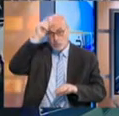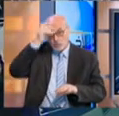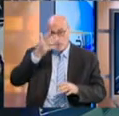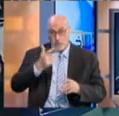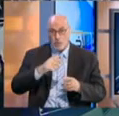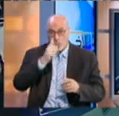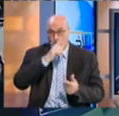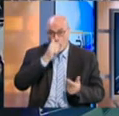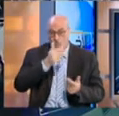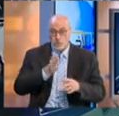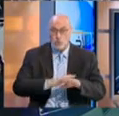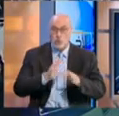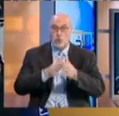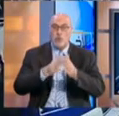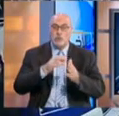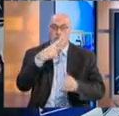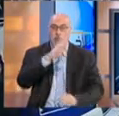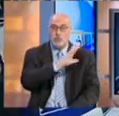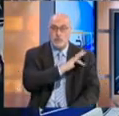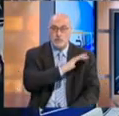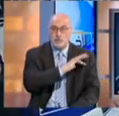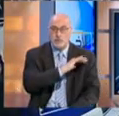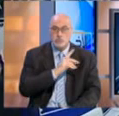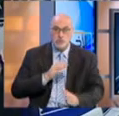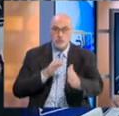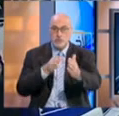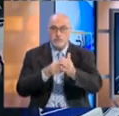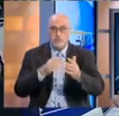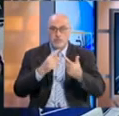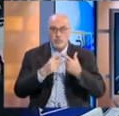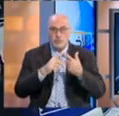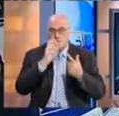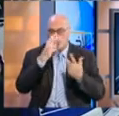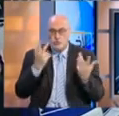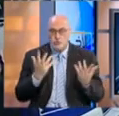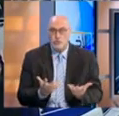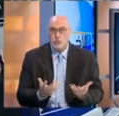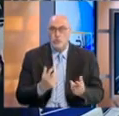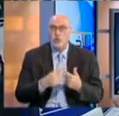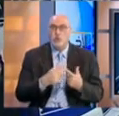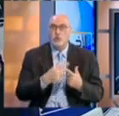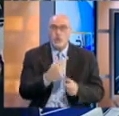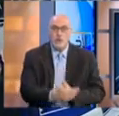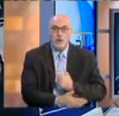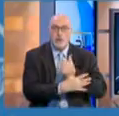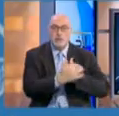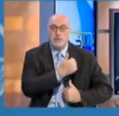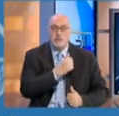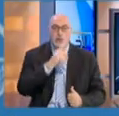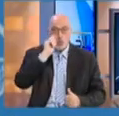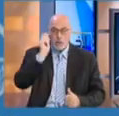في ألمانيا بطلب من الولايات المتحدة، وهذا لبحث سبل تعزيز الدعم والإسناد للجيش